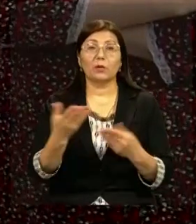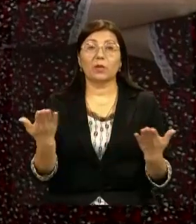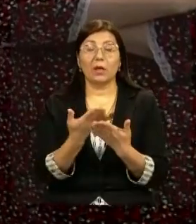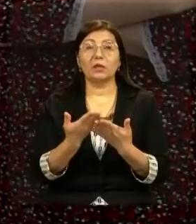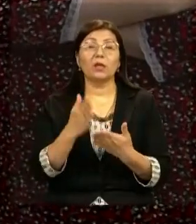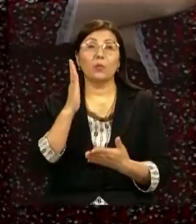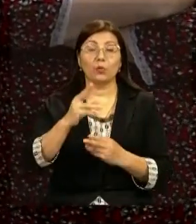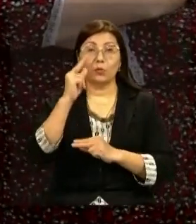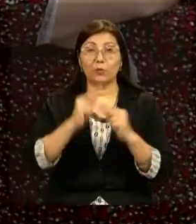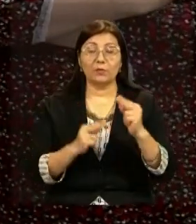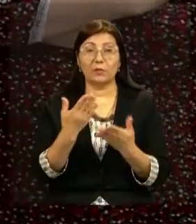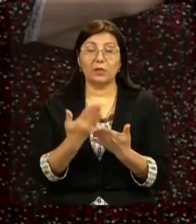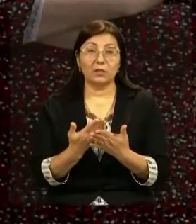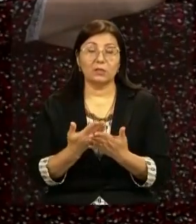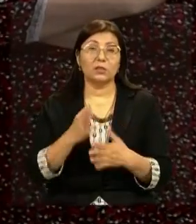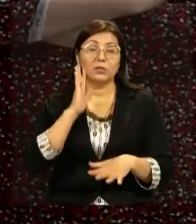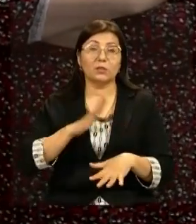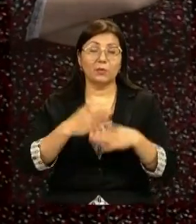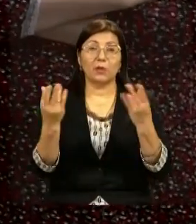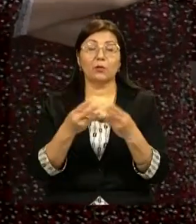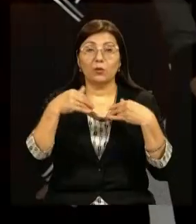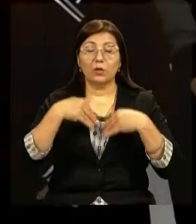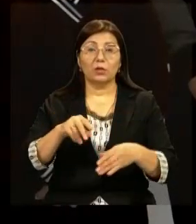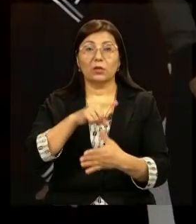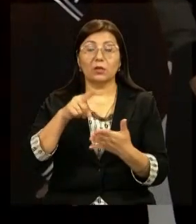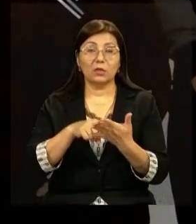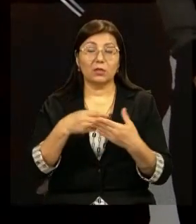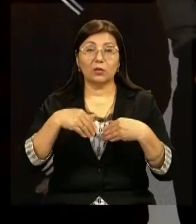подлежат восстановлению. Нас часто топит. Надо решать эту проблему.